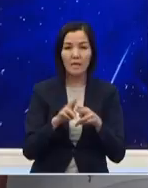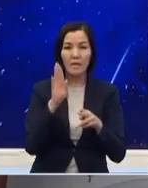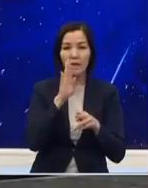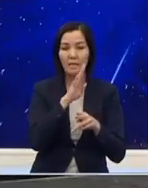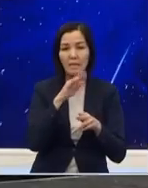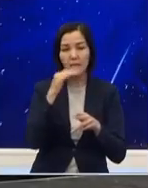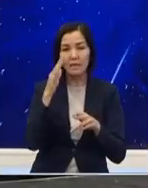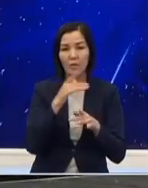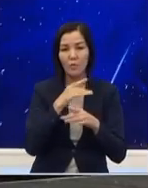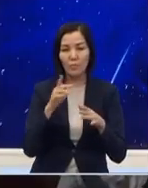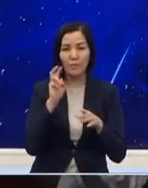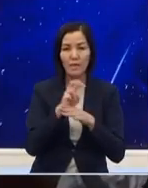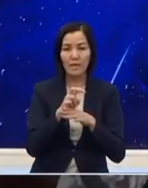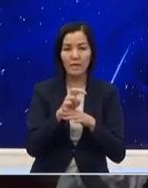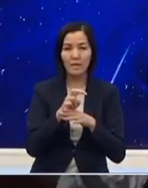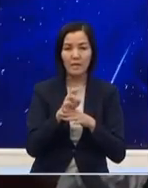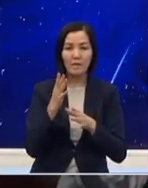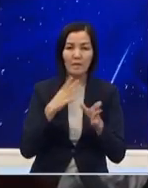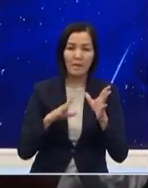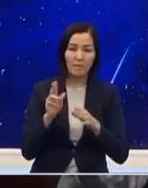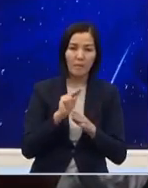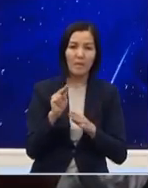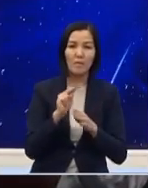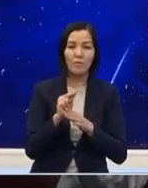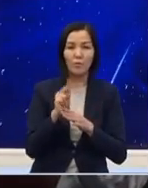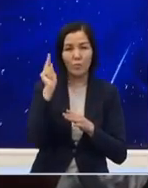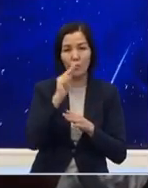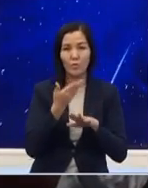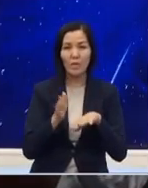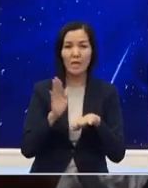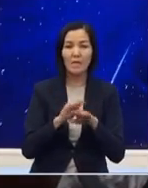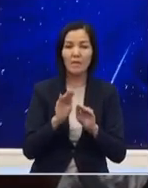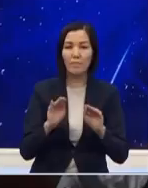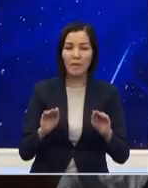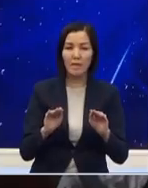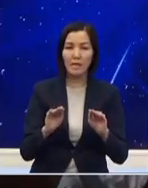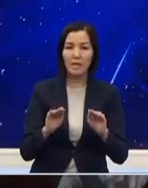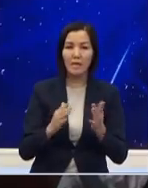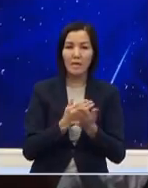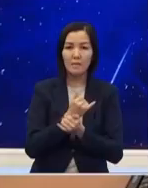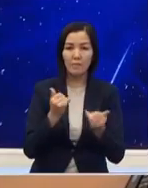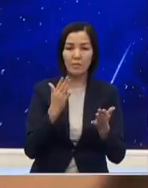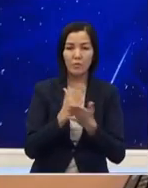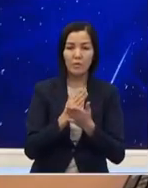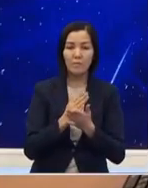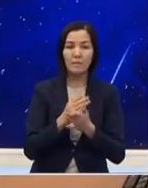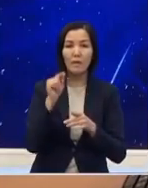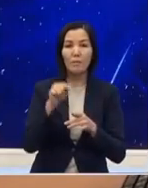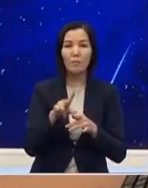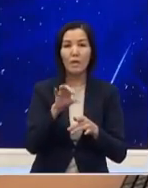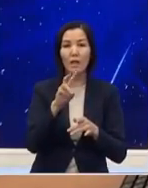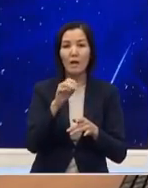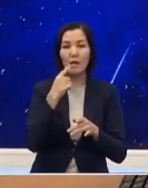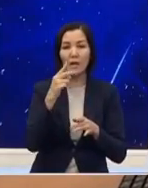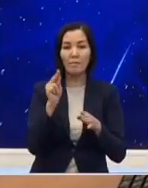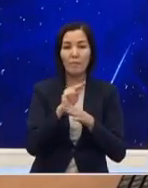ата-аналар тарапынан келеді. Тәрбиелеуінде және де оқуында қиындығы бар балаларға қызмет көрсетеміз. Мұнда логопедтен